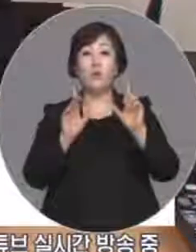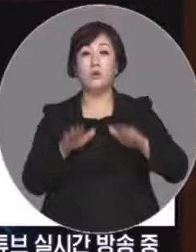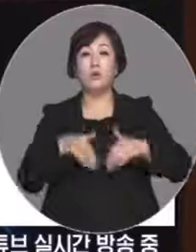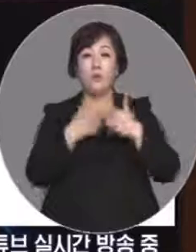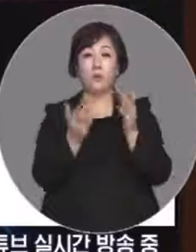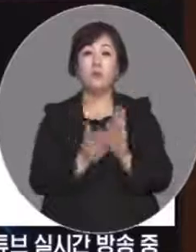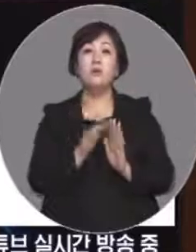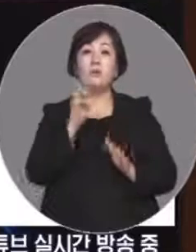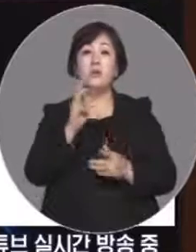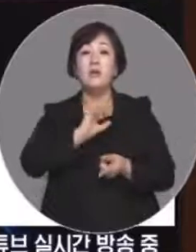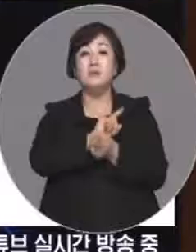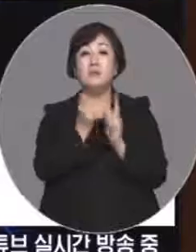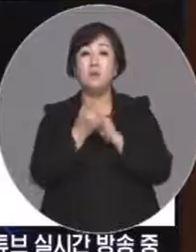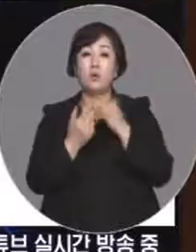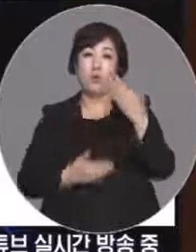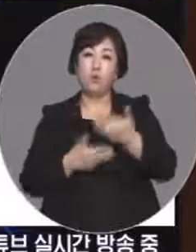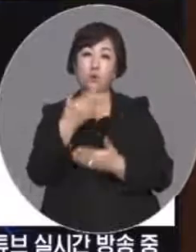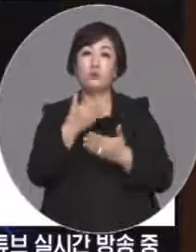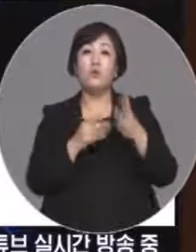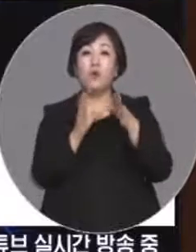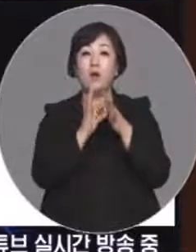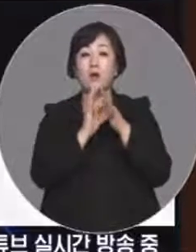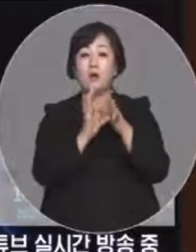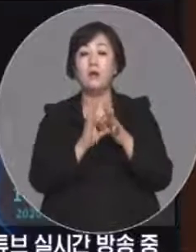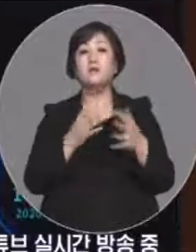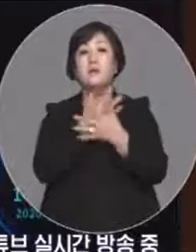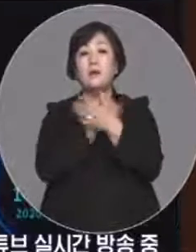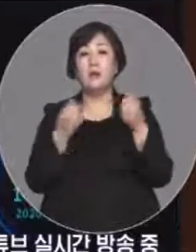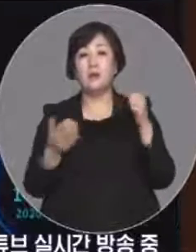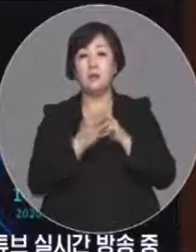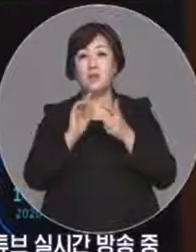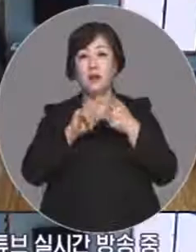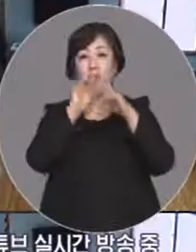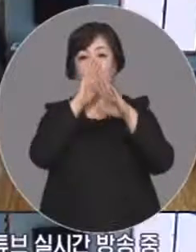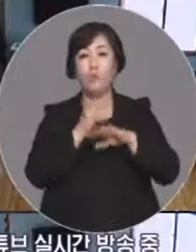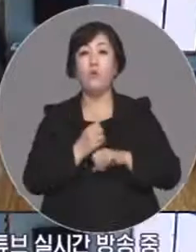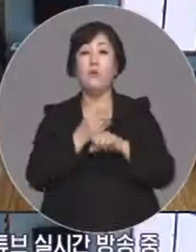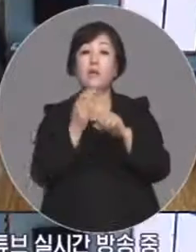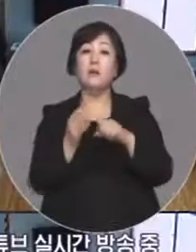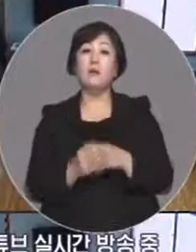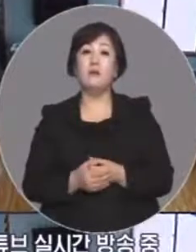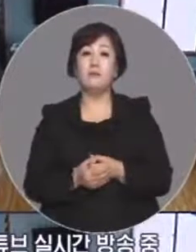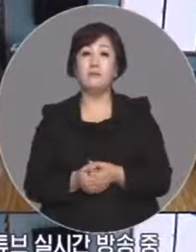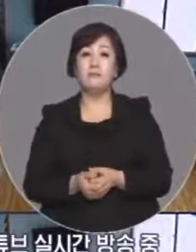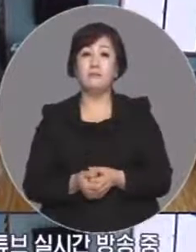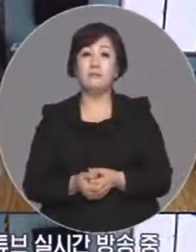시도는 병상을 공동으로 활용하게끔 협의가 이루어진 상태라고 덧붙였습니다.